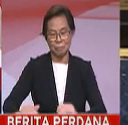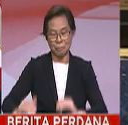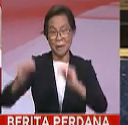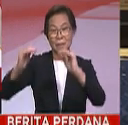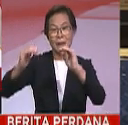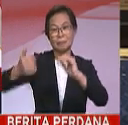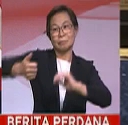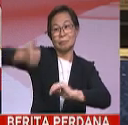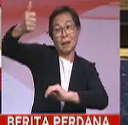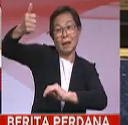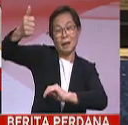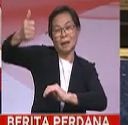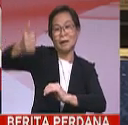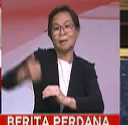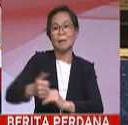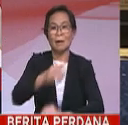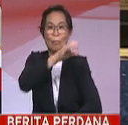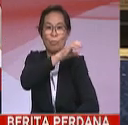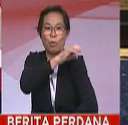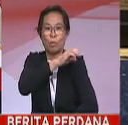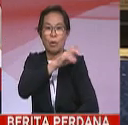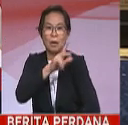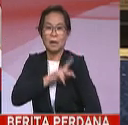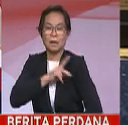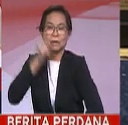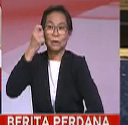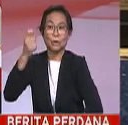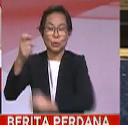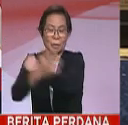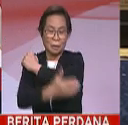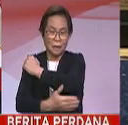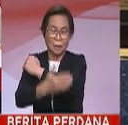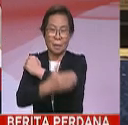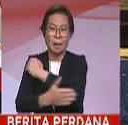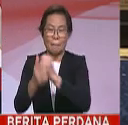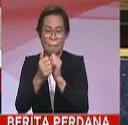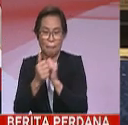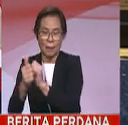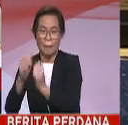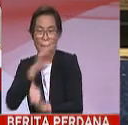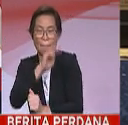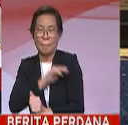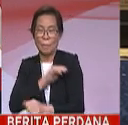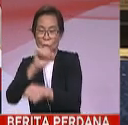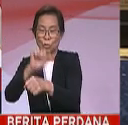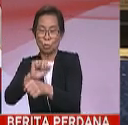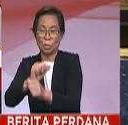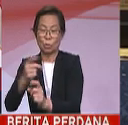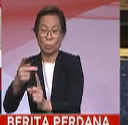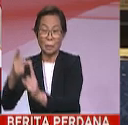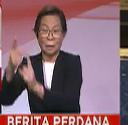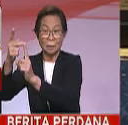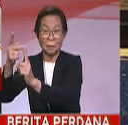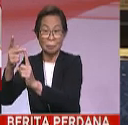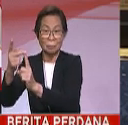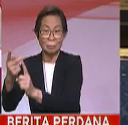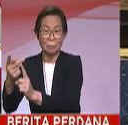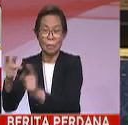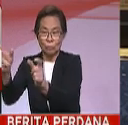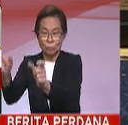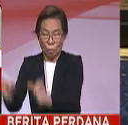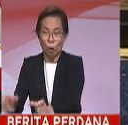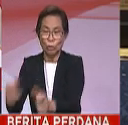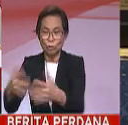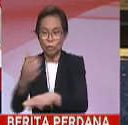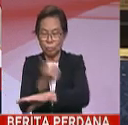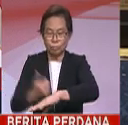tinggi yang dipengerusikan oleh Ketua Setiausaha Negara bersama dengan Menteri Tugas-Tugas Khas telah pun